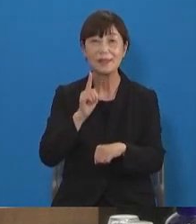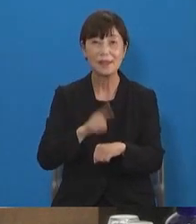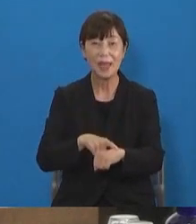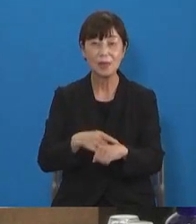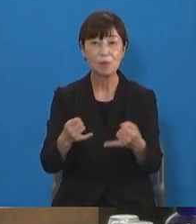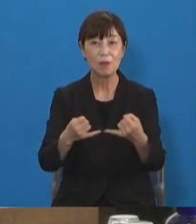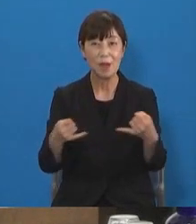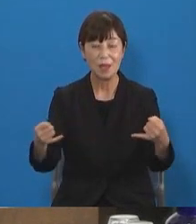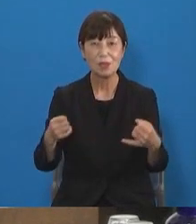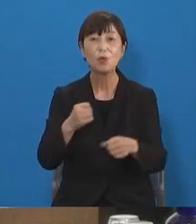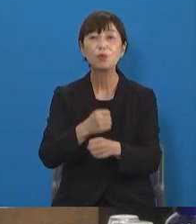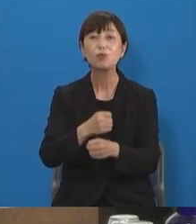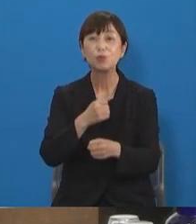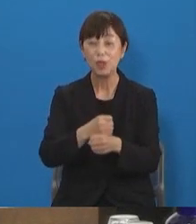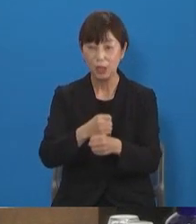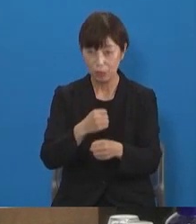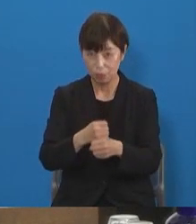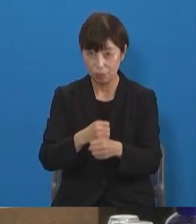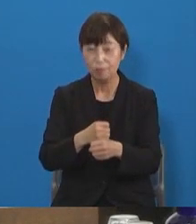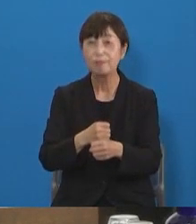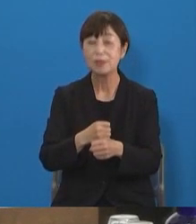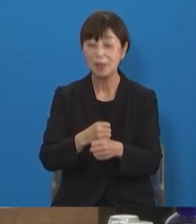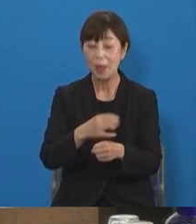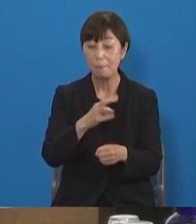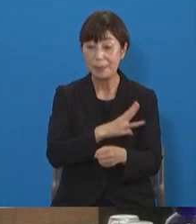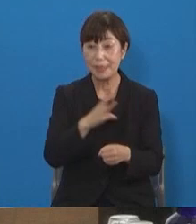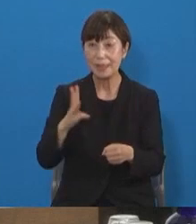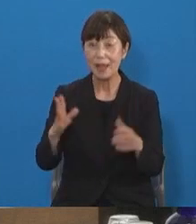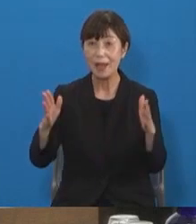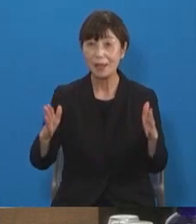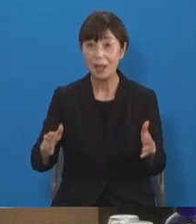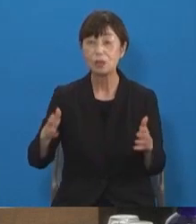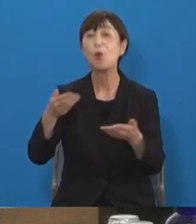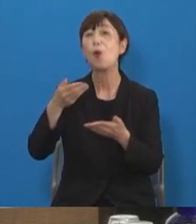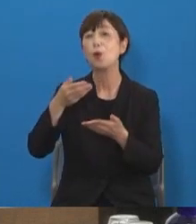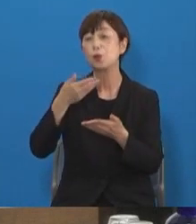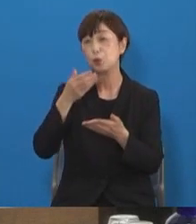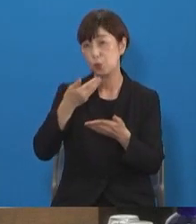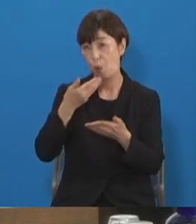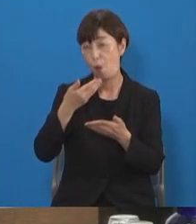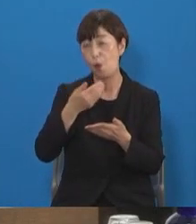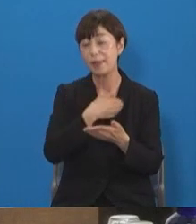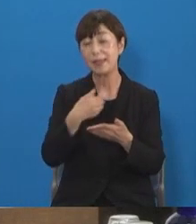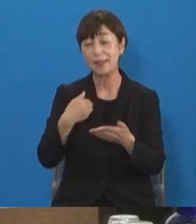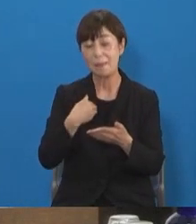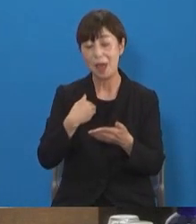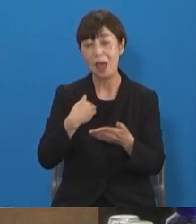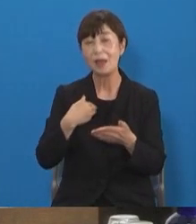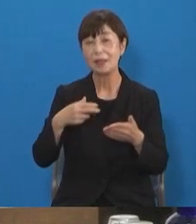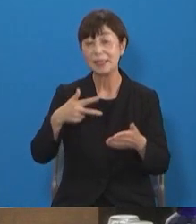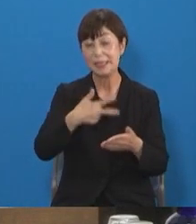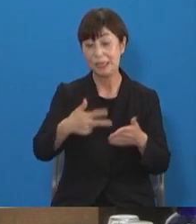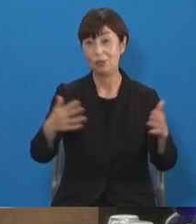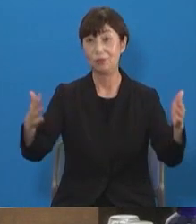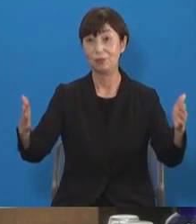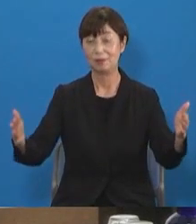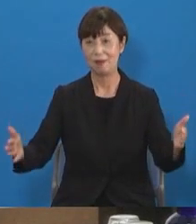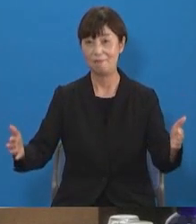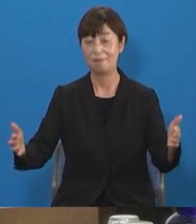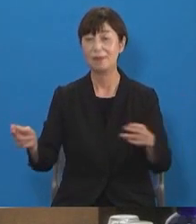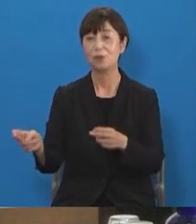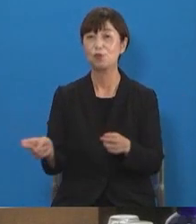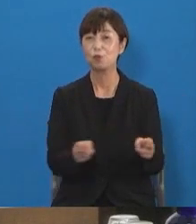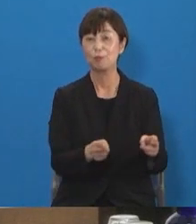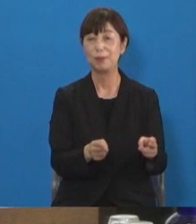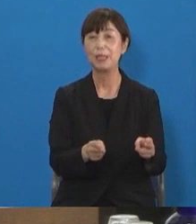転倒防止対策や最低3日分、可能であれば1週間分の飲食料品の備蓄などの日頃の備えから